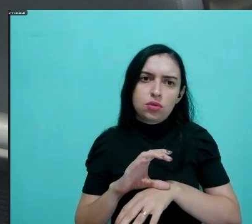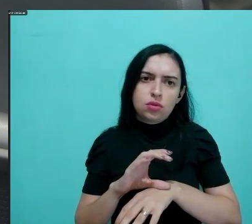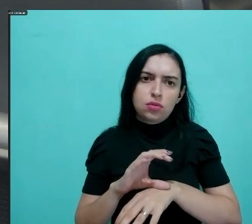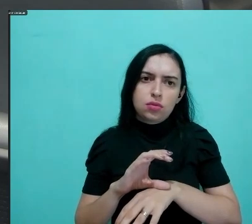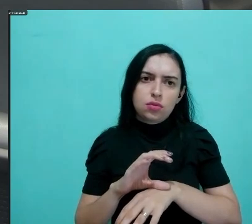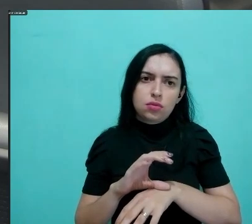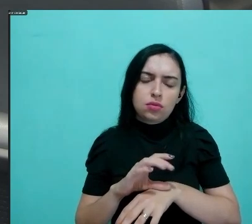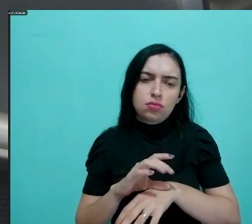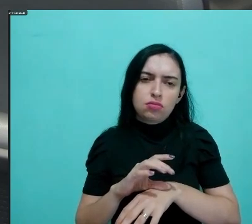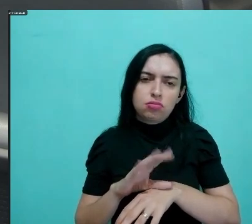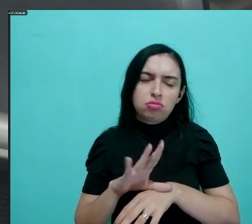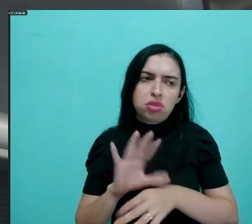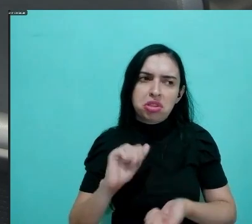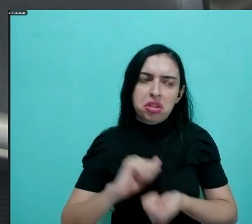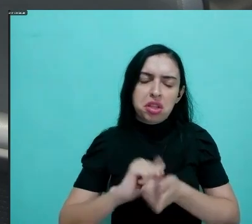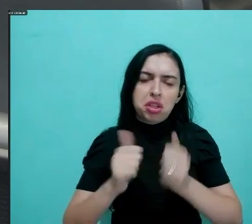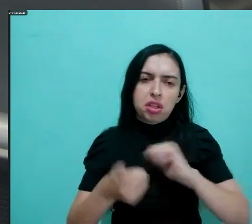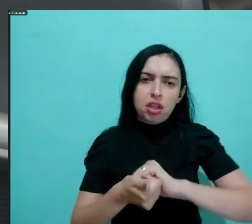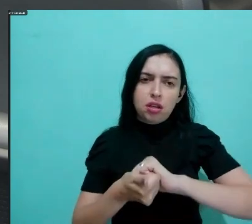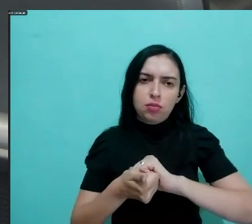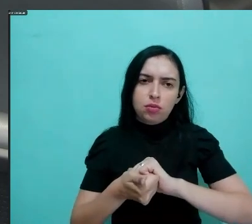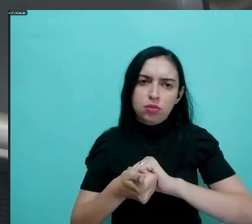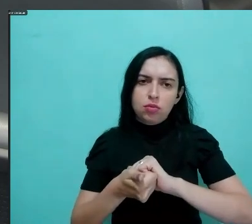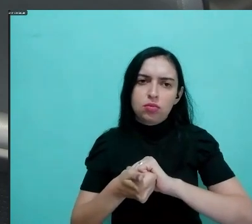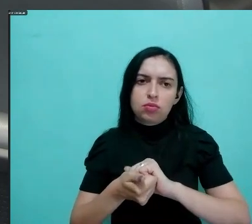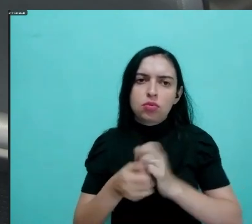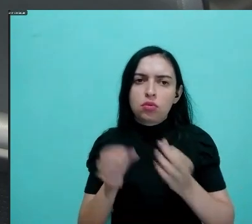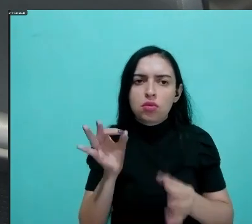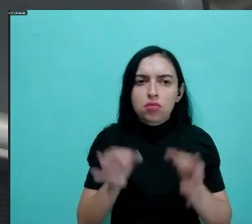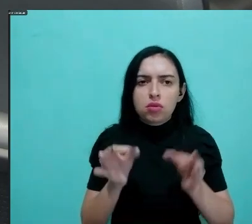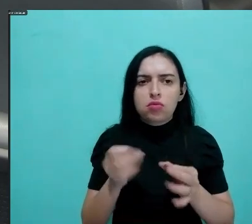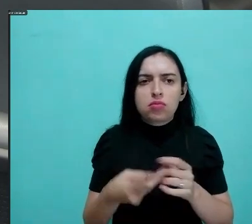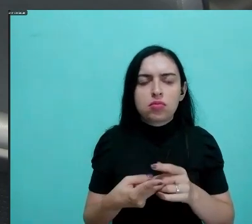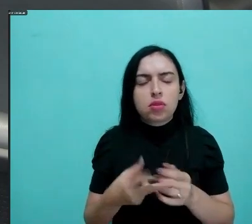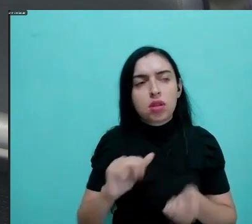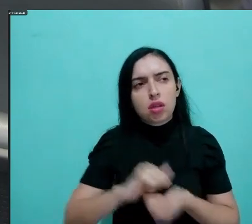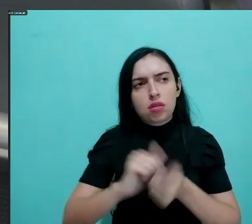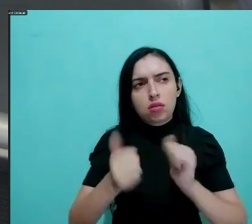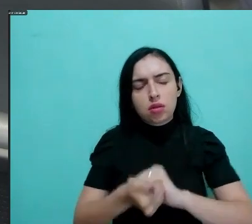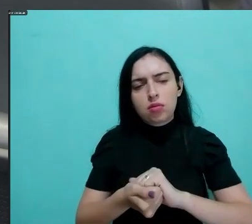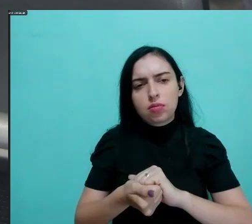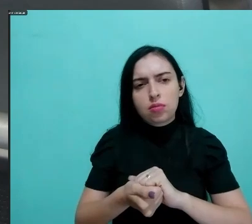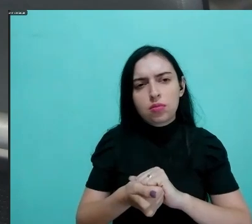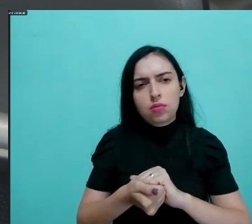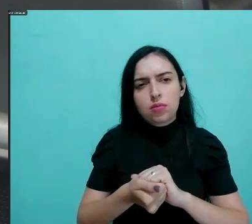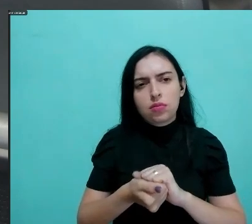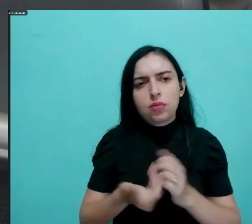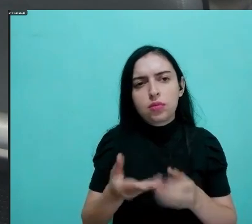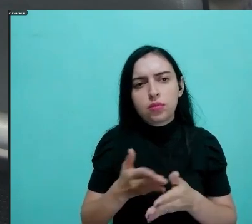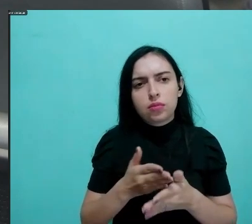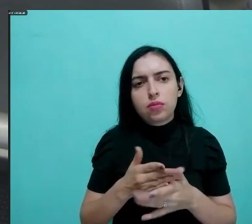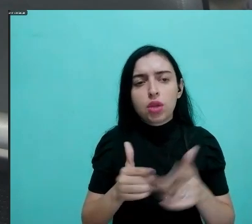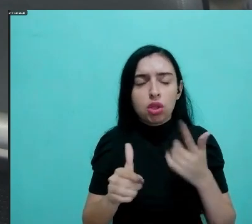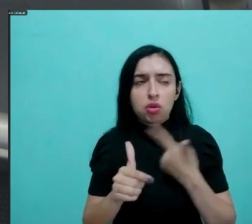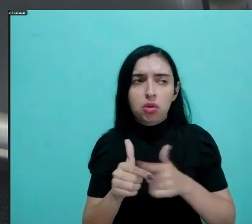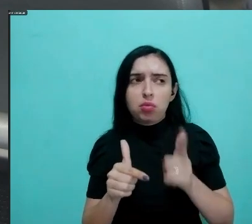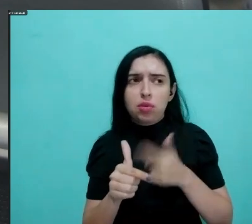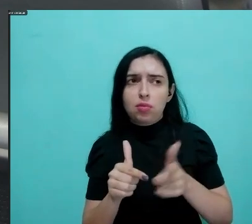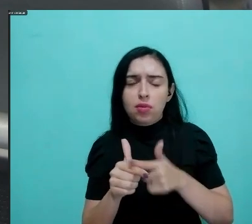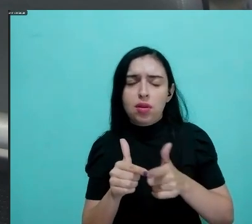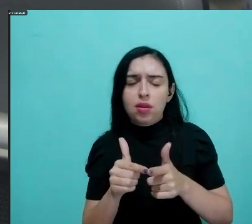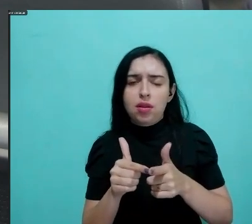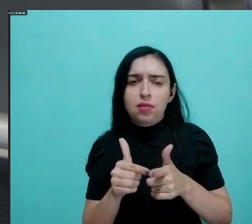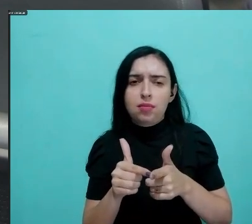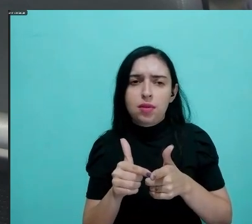s'adapte dans sa question des droits humains, elle s'adapte facilement aujourd'hui face aux problèmes